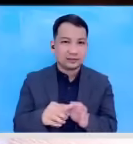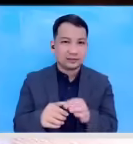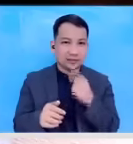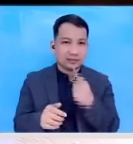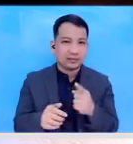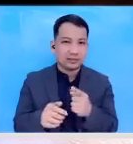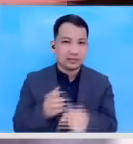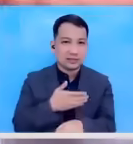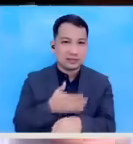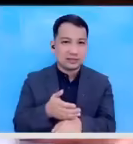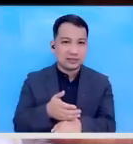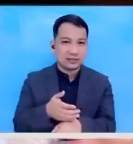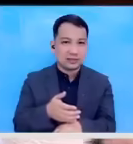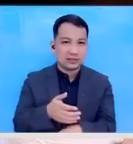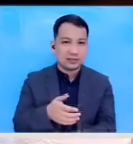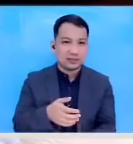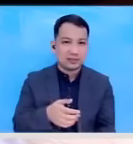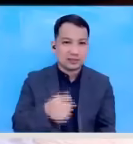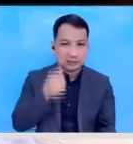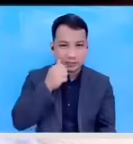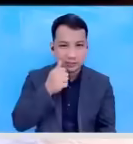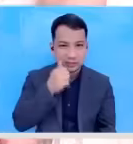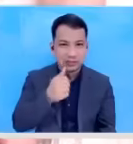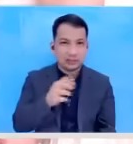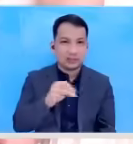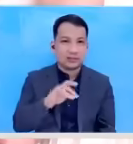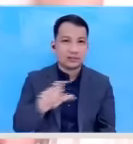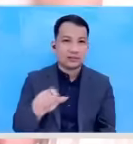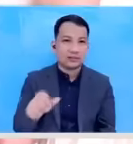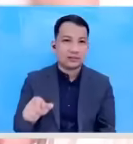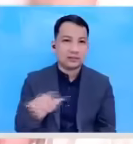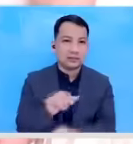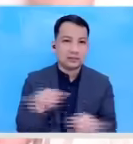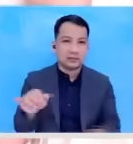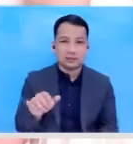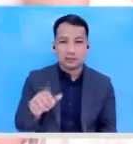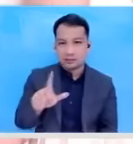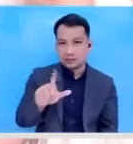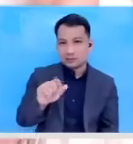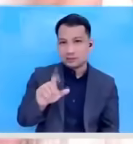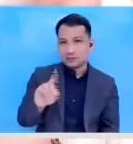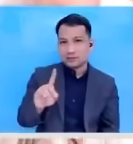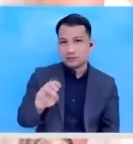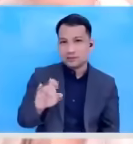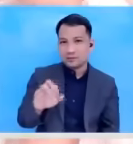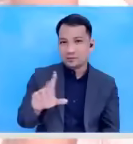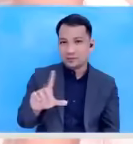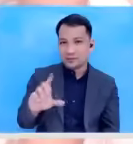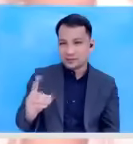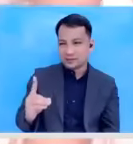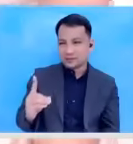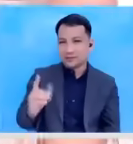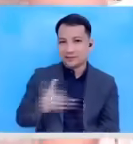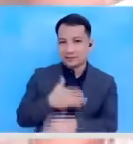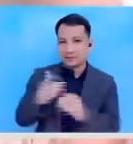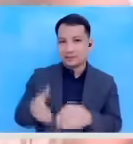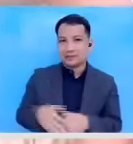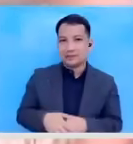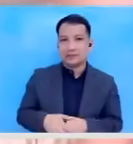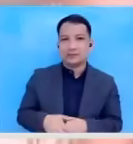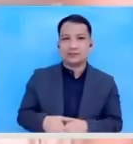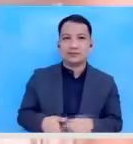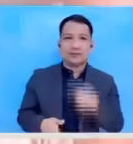Lady Marmalade. Oh! Siya din. Kinakanta niya ang Lady Marmalade. Tamo na. Nung kinanta niya, tinapong ko na. Totoo